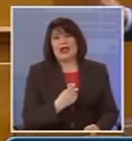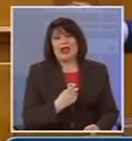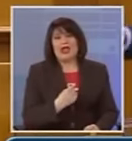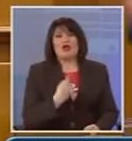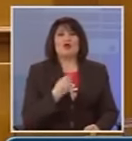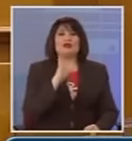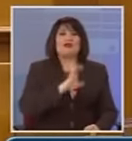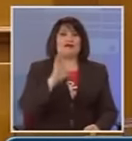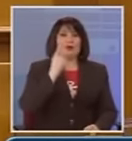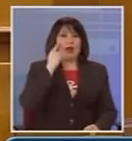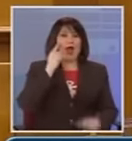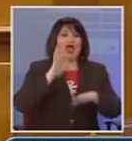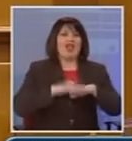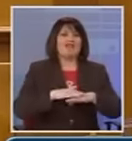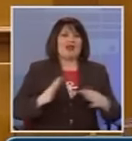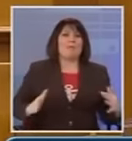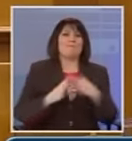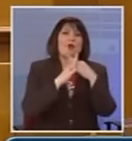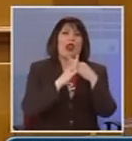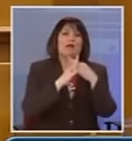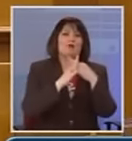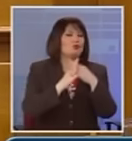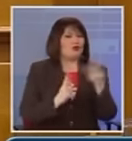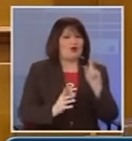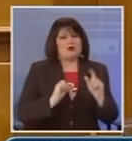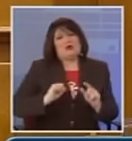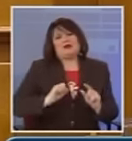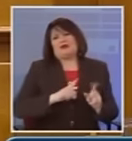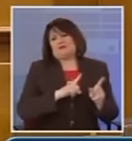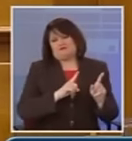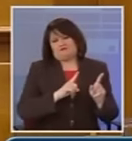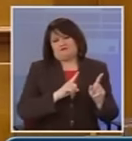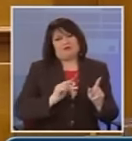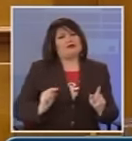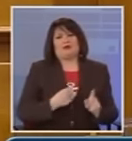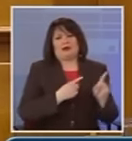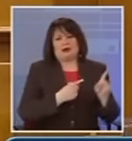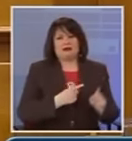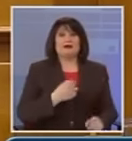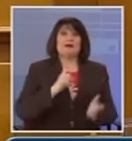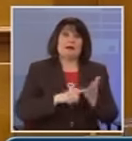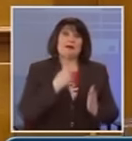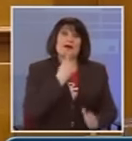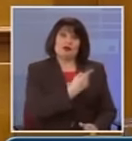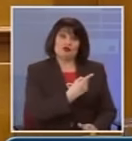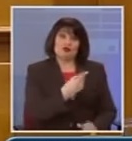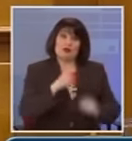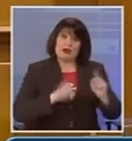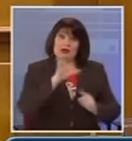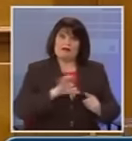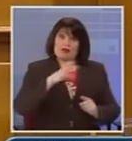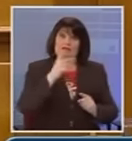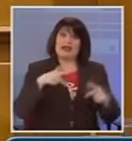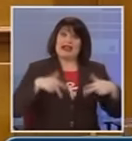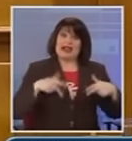από τους εταίρους μας. Δεν σας ενοχλεί αυτό? Γιατί εγώ οφείλω να σας πω, υπάρχουν ανάμεσά τους κράτη